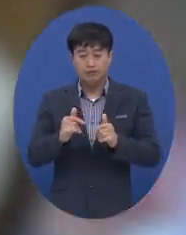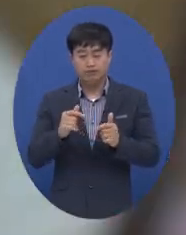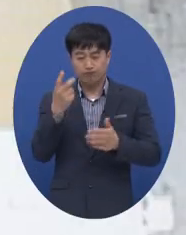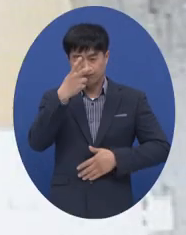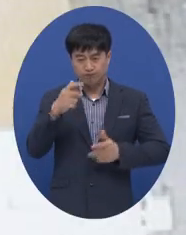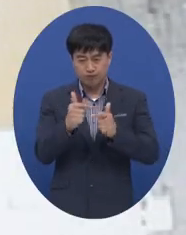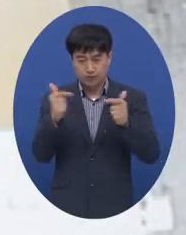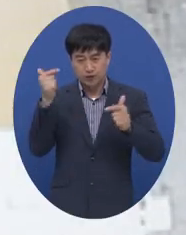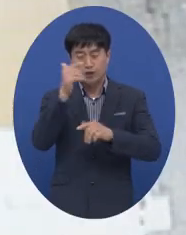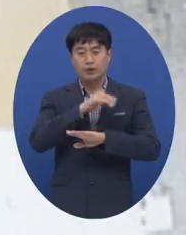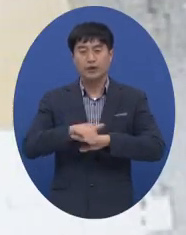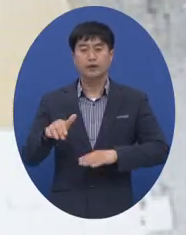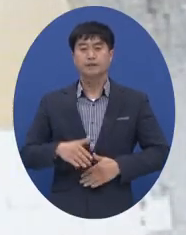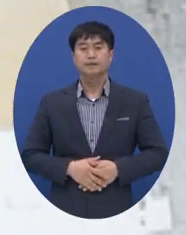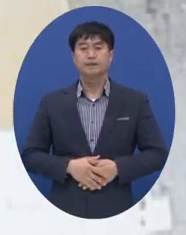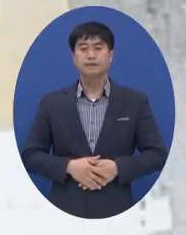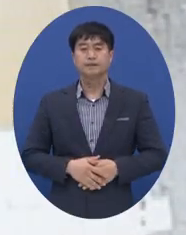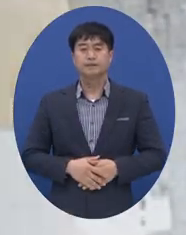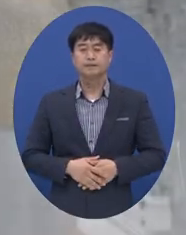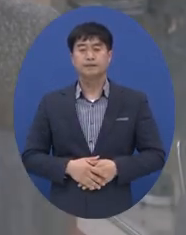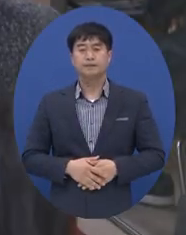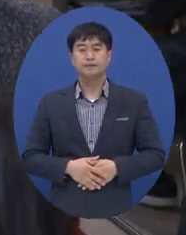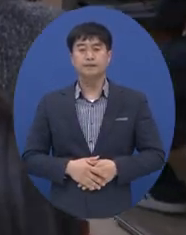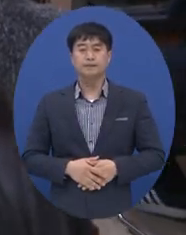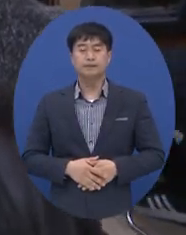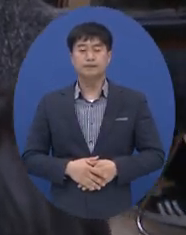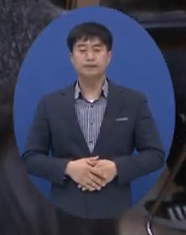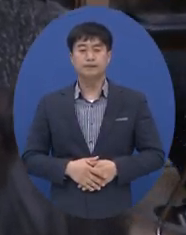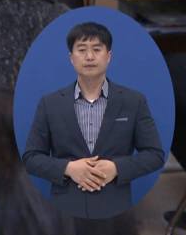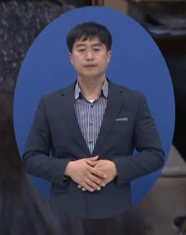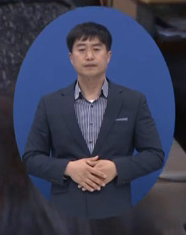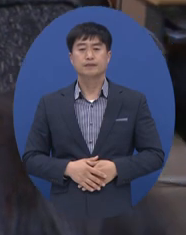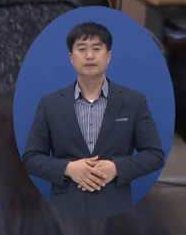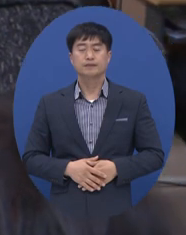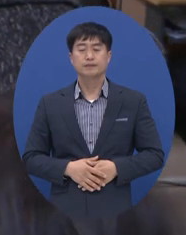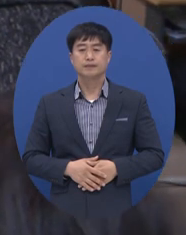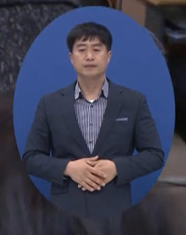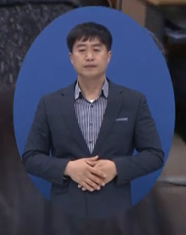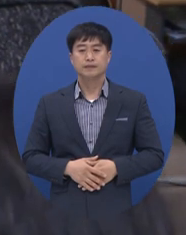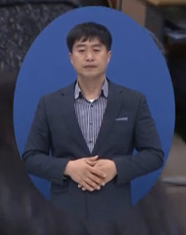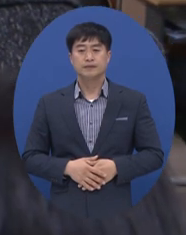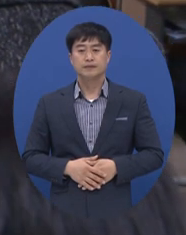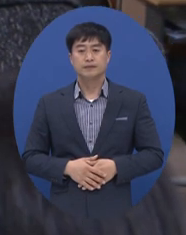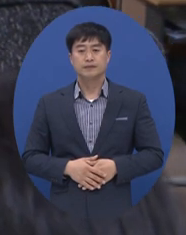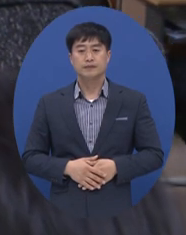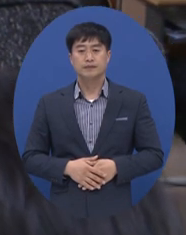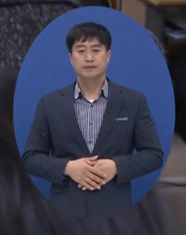대부업자까지 수사 범위를 넓힐 계획입니다. 경기 CCTV 최창순입니다.